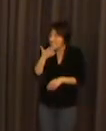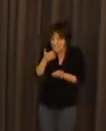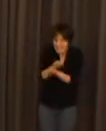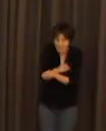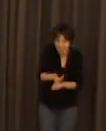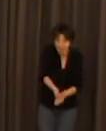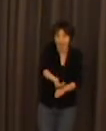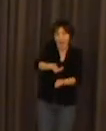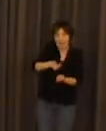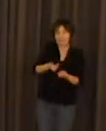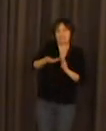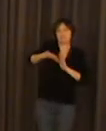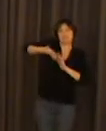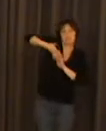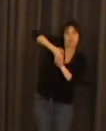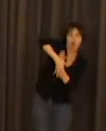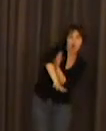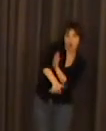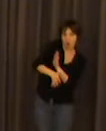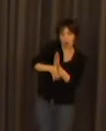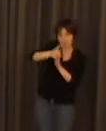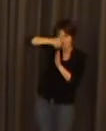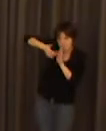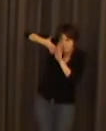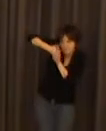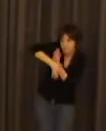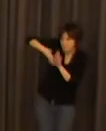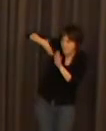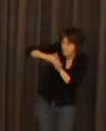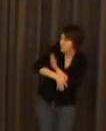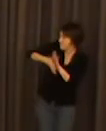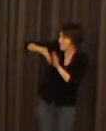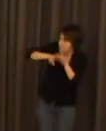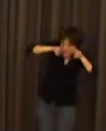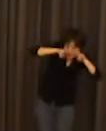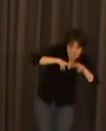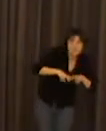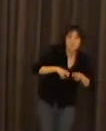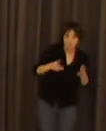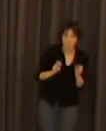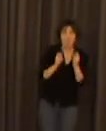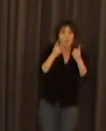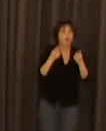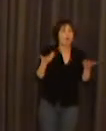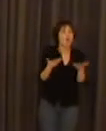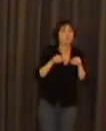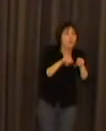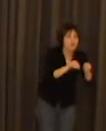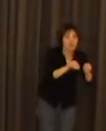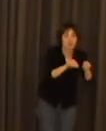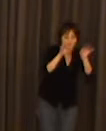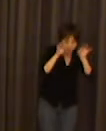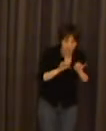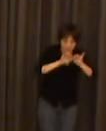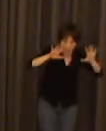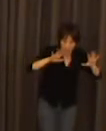descripció. Per tant, primera passa, s'ha de descriure què es fa servir. Amb quina finalitat? No